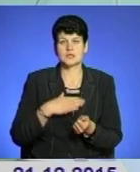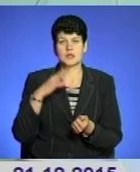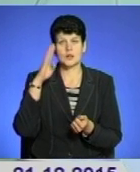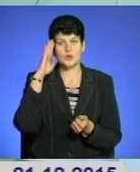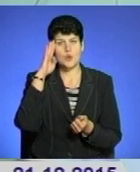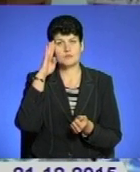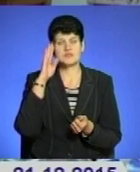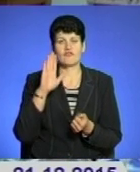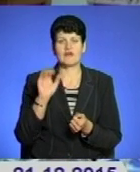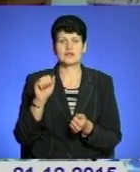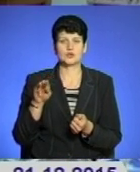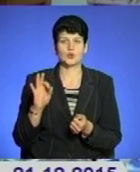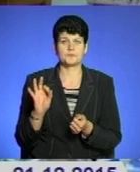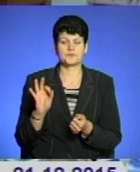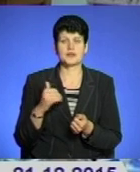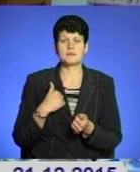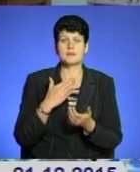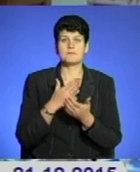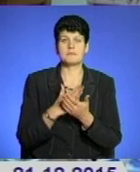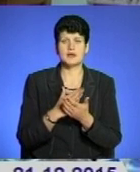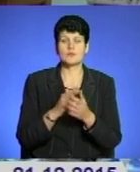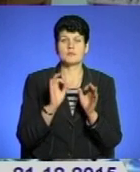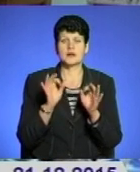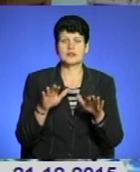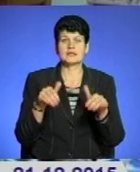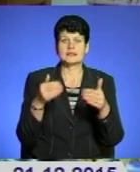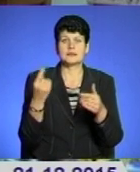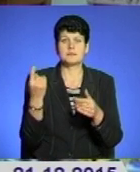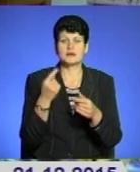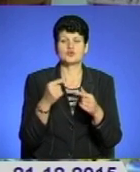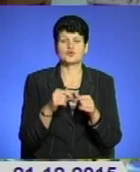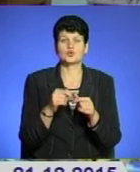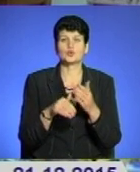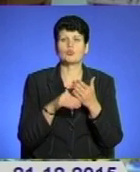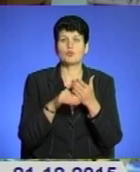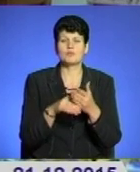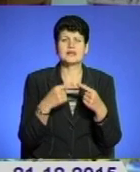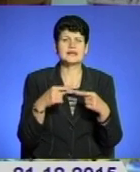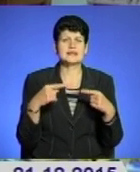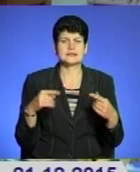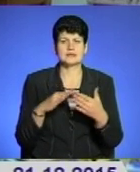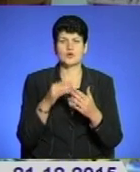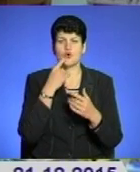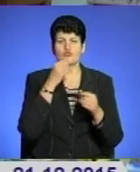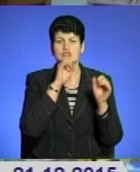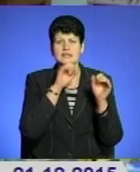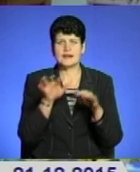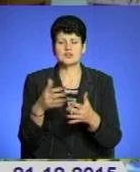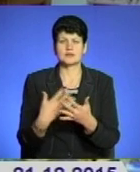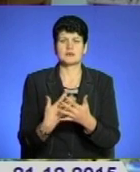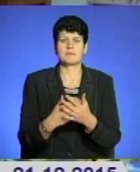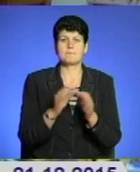хлопців в АТО. Ми маємо правильно надати першу невідкладну допомогу при різних станах, тобто при кровотечах. Ми маємо